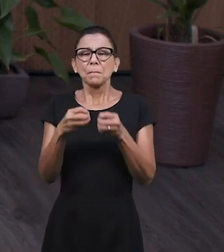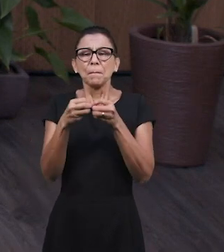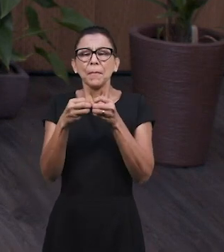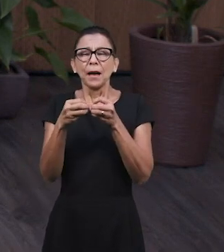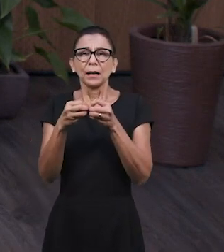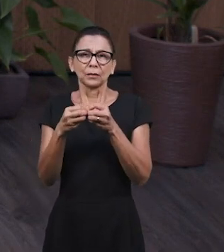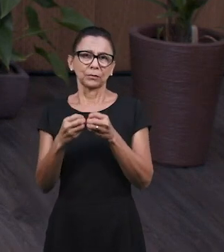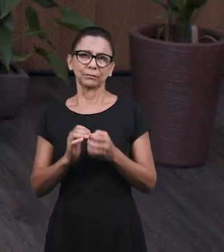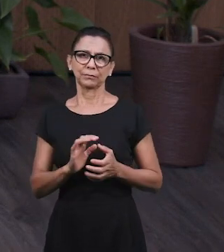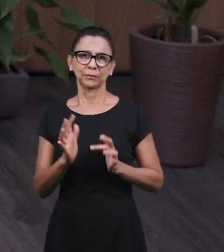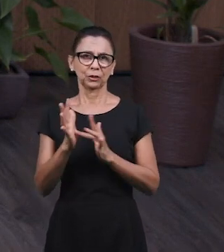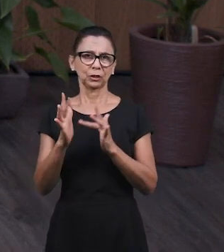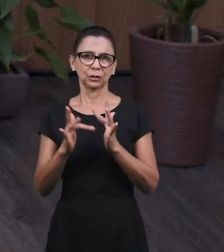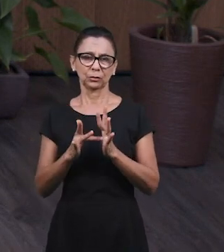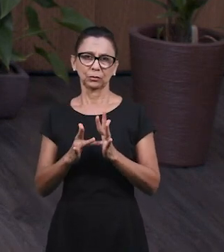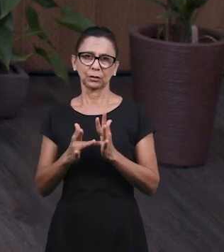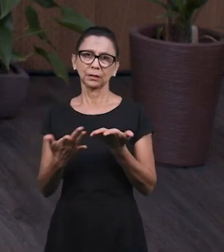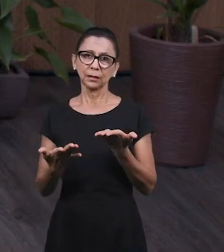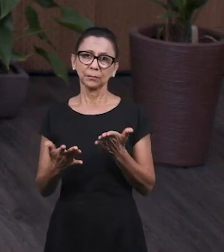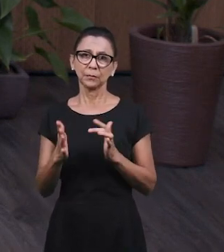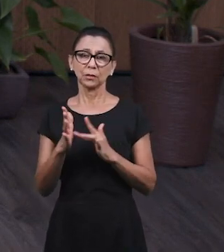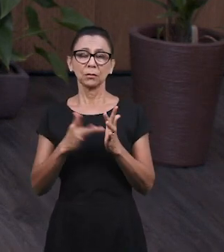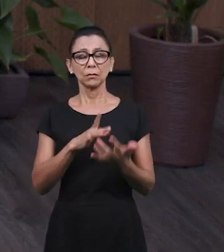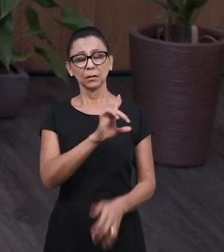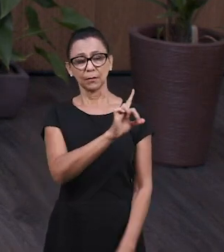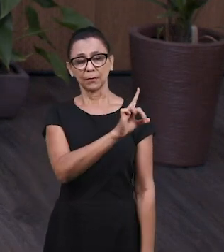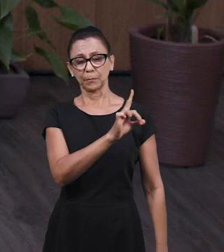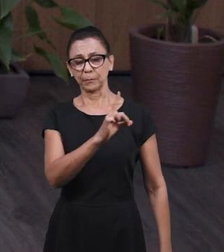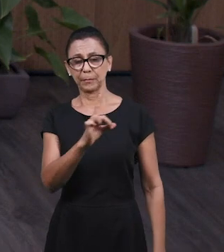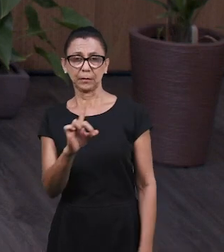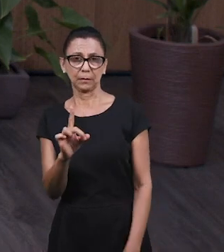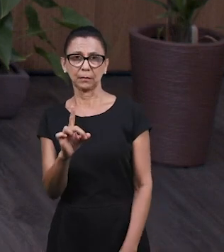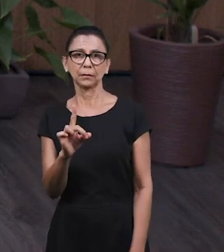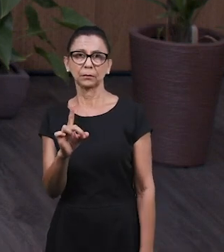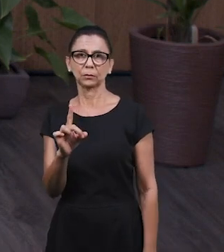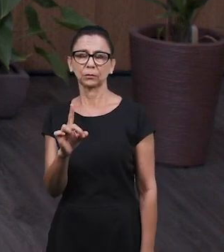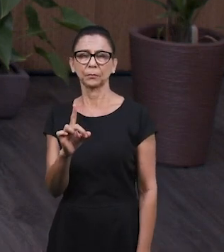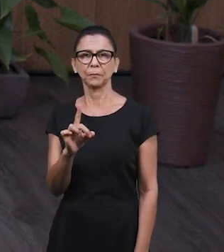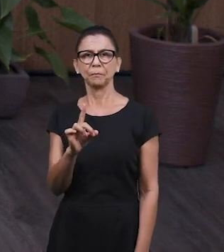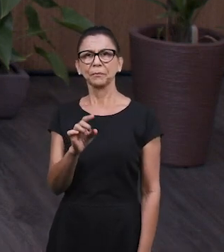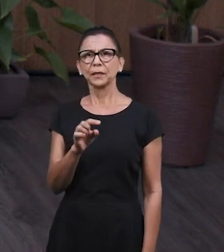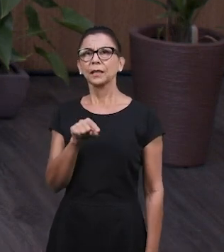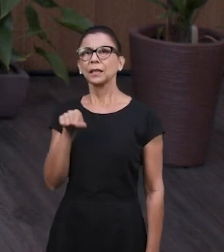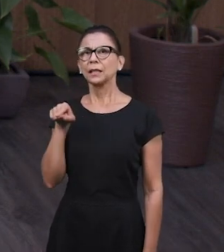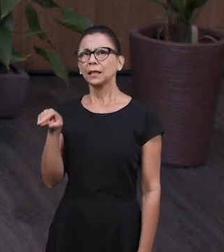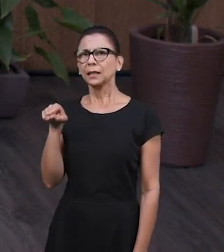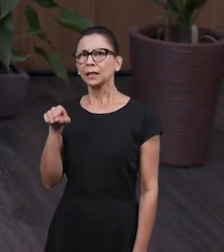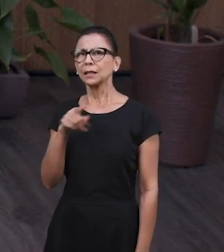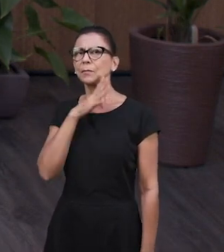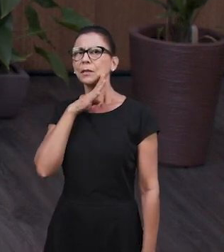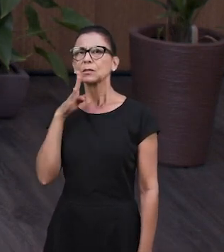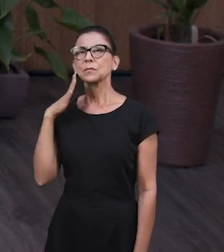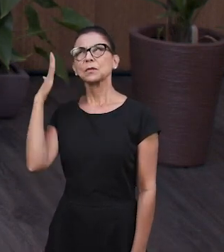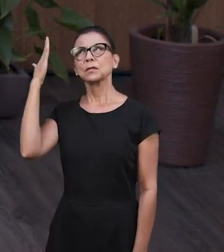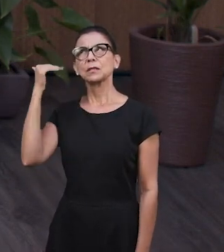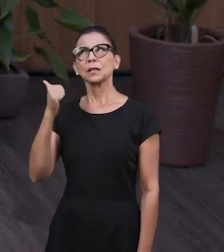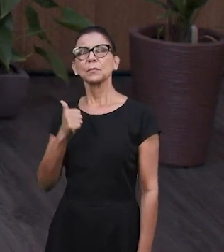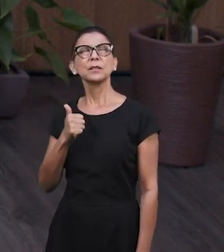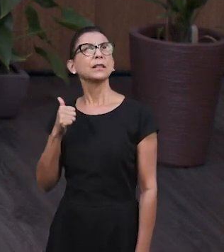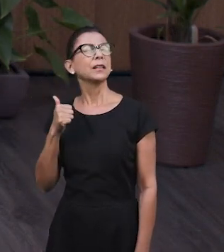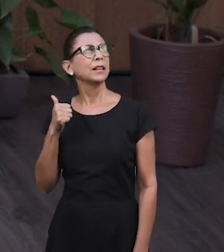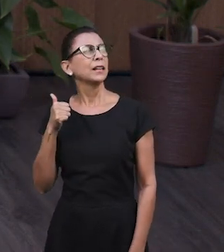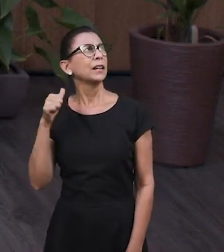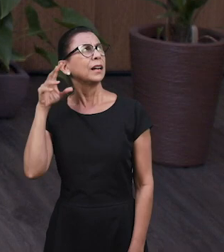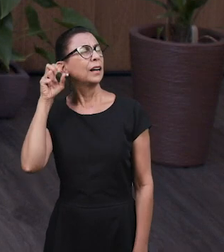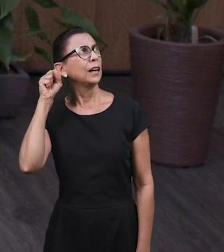Bartimée était à côté de Jésus. Jésus était en train de passer. Il savait de qui il s'agissait, parce